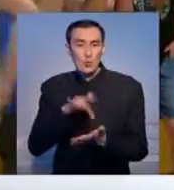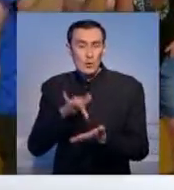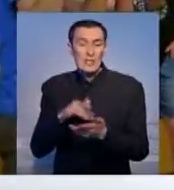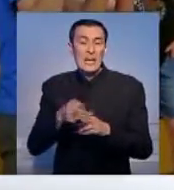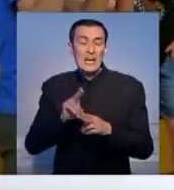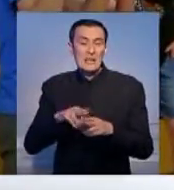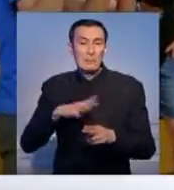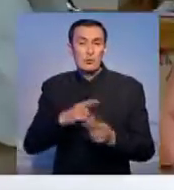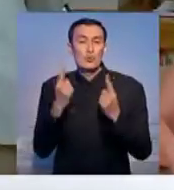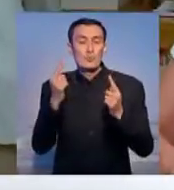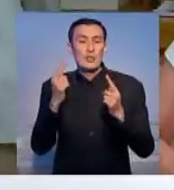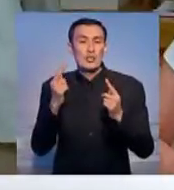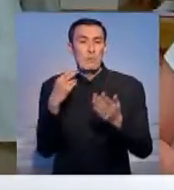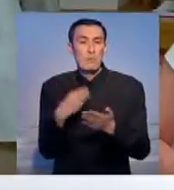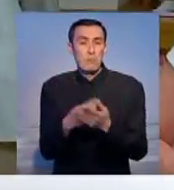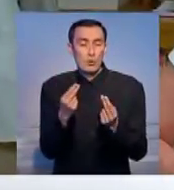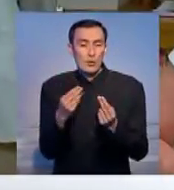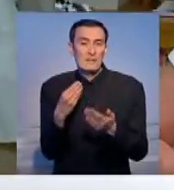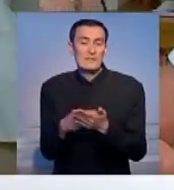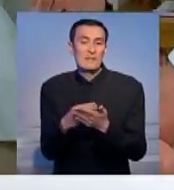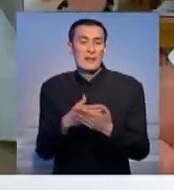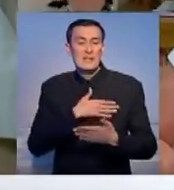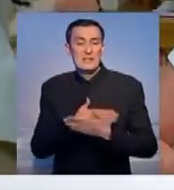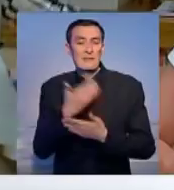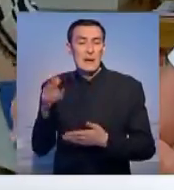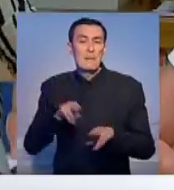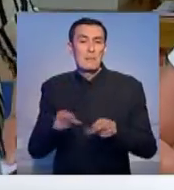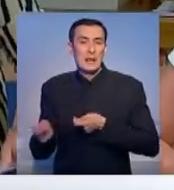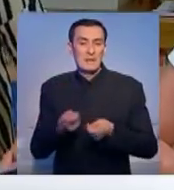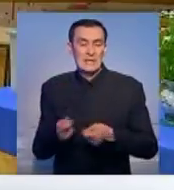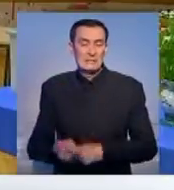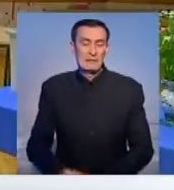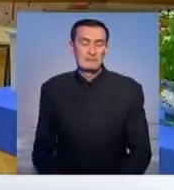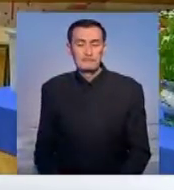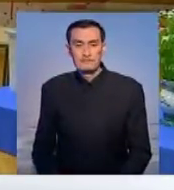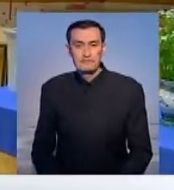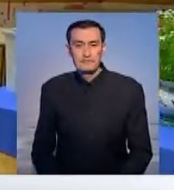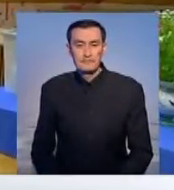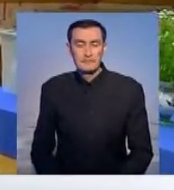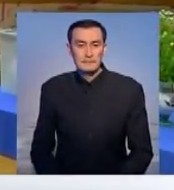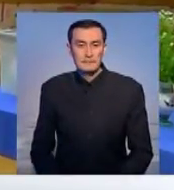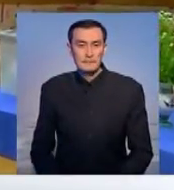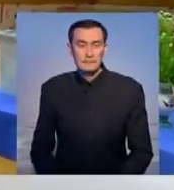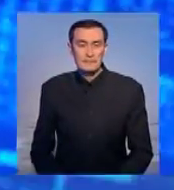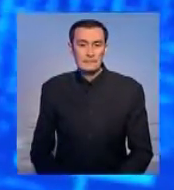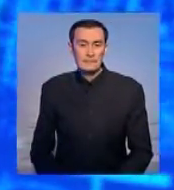проект был крупнейшей инвест-инициативой правительства.